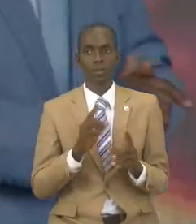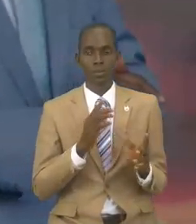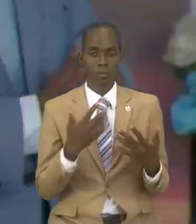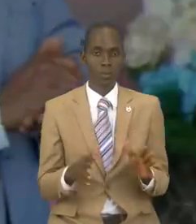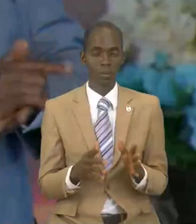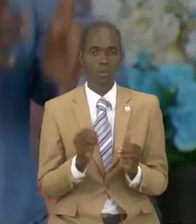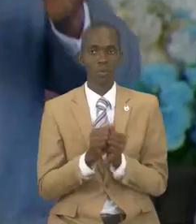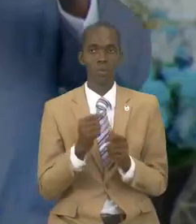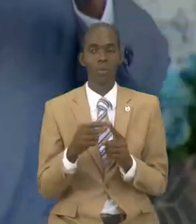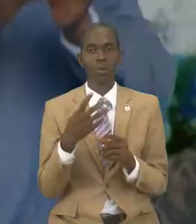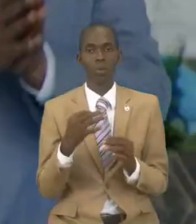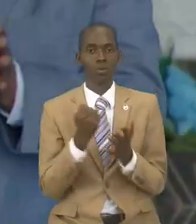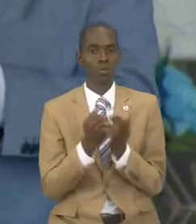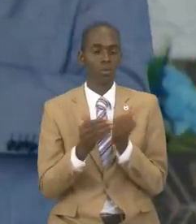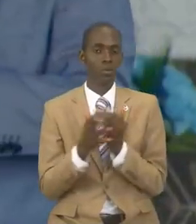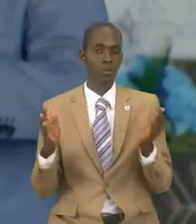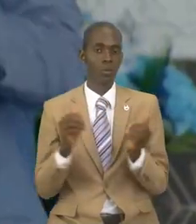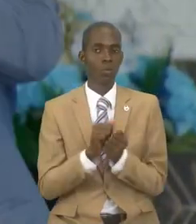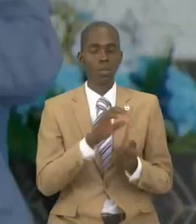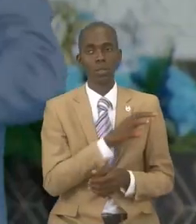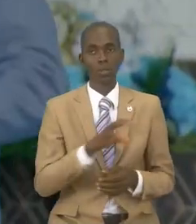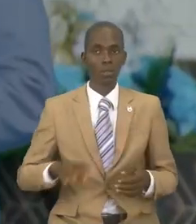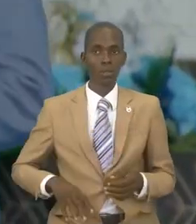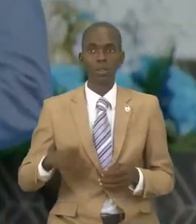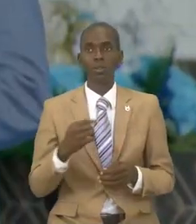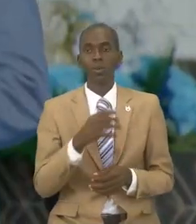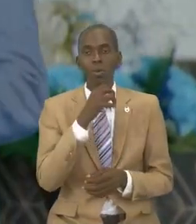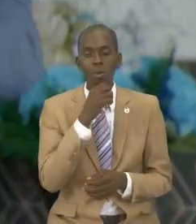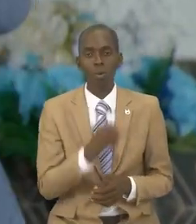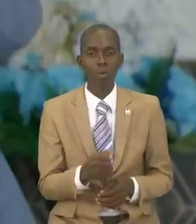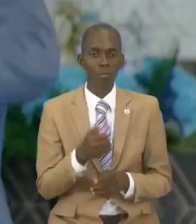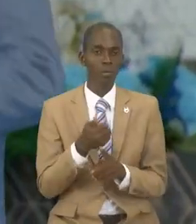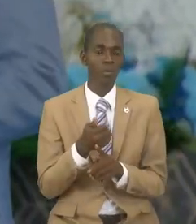la crucifixion avec Christ, le vieil homme,